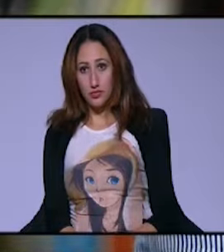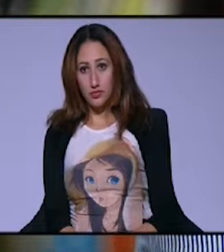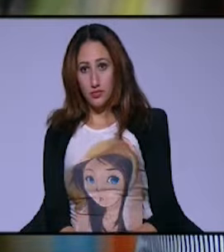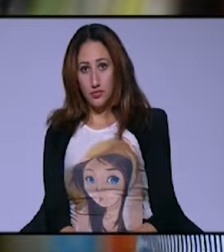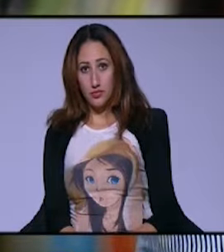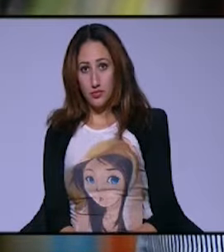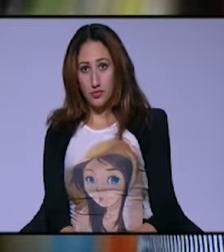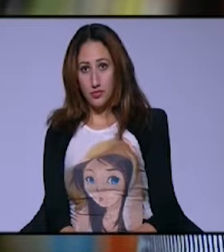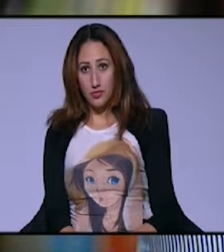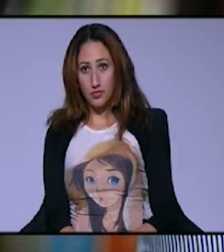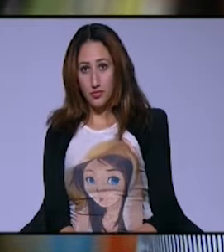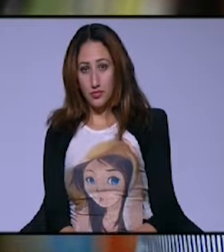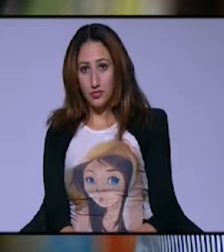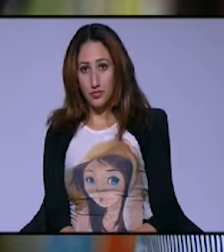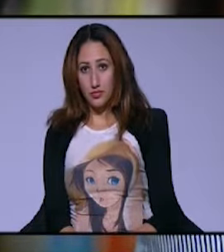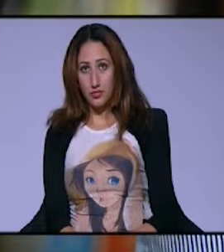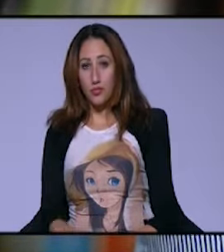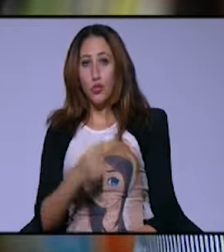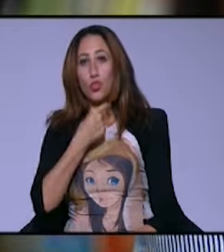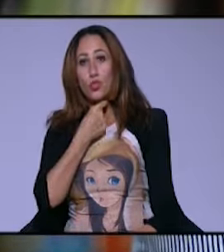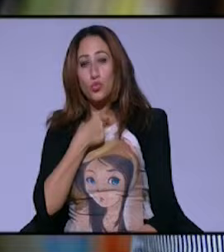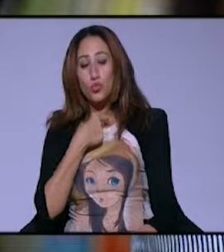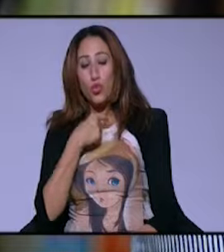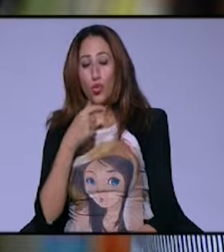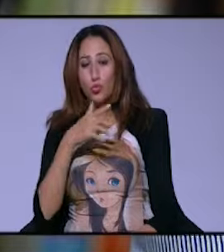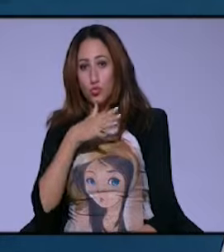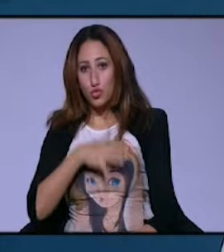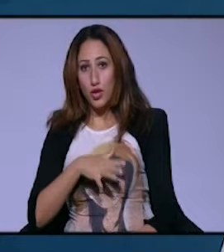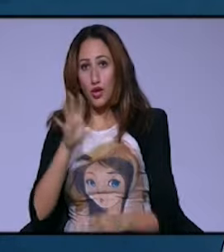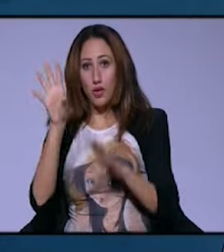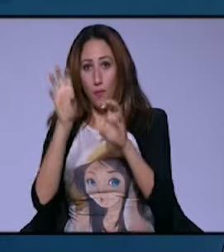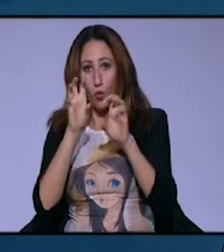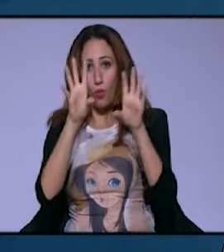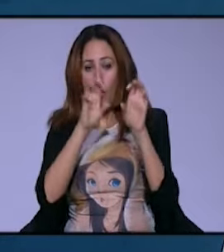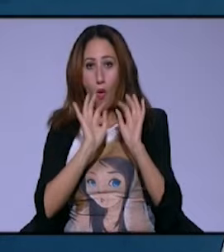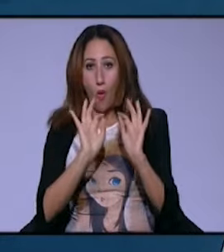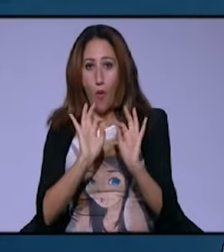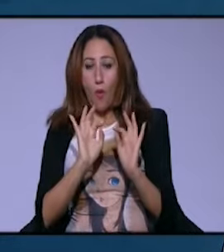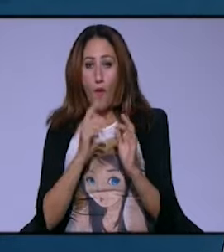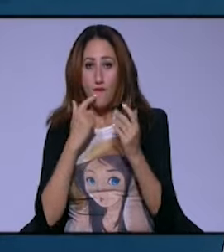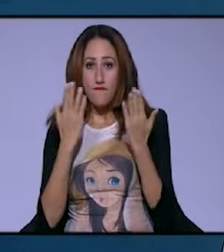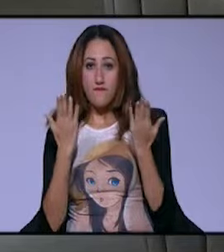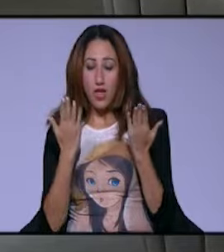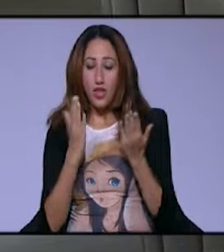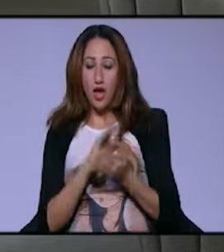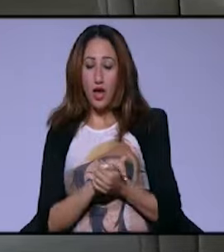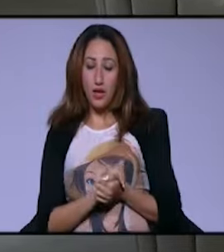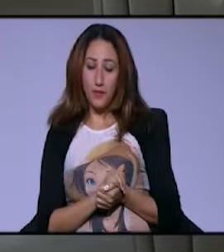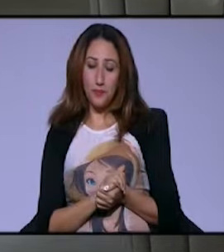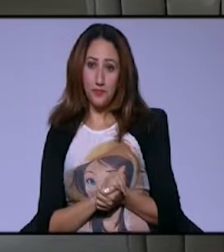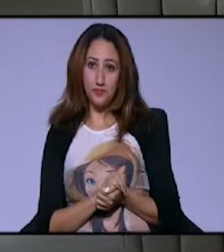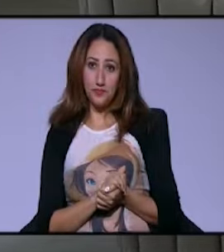الحمد لله رب العالمين الرحمن الرحيم مالك يوم